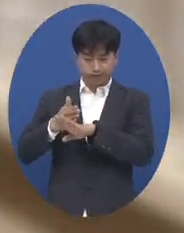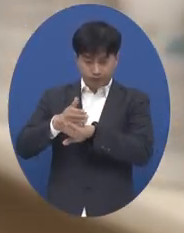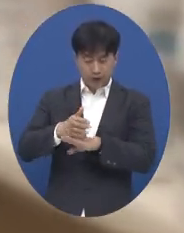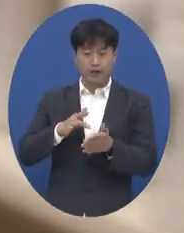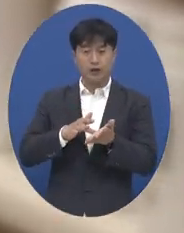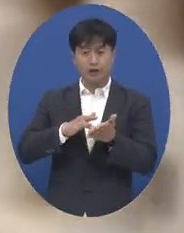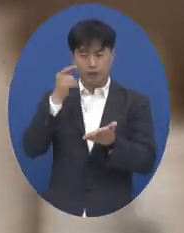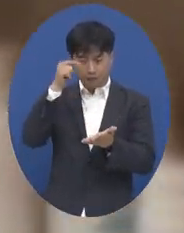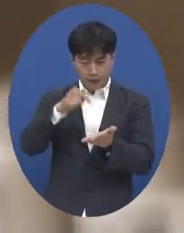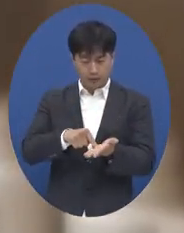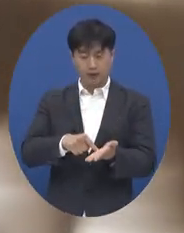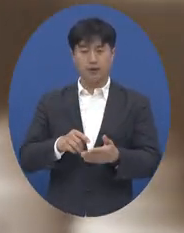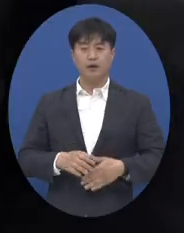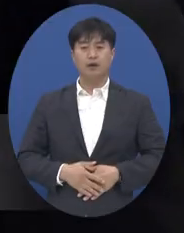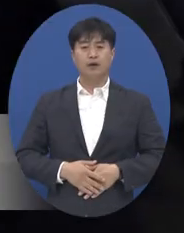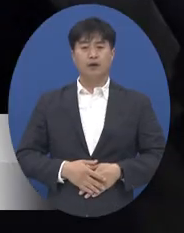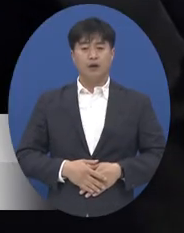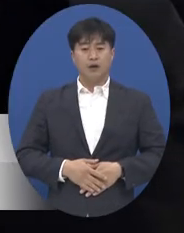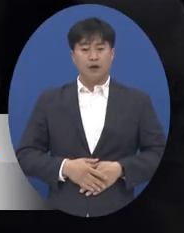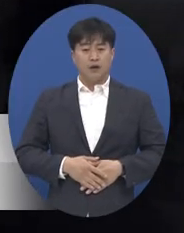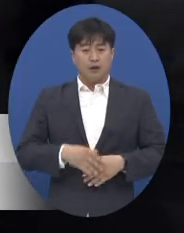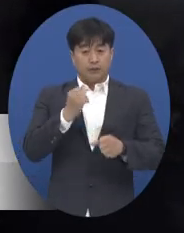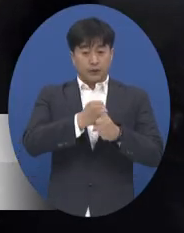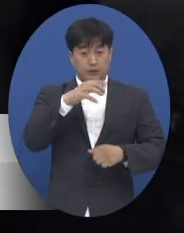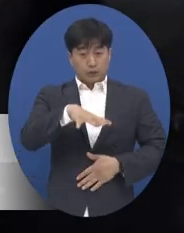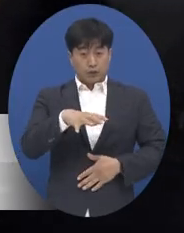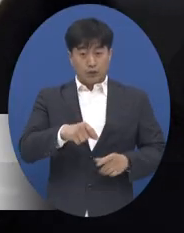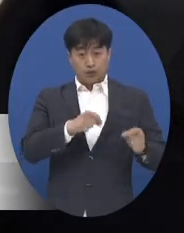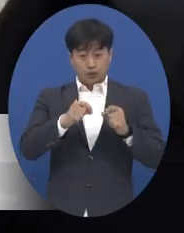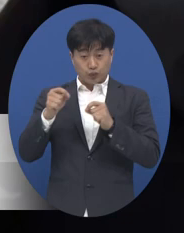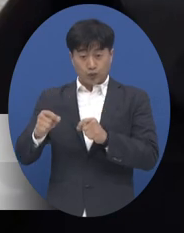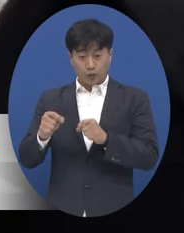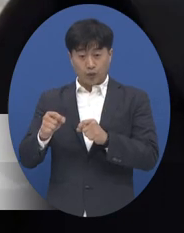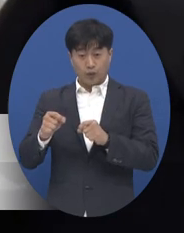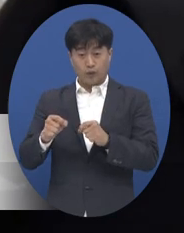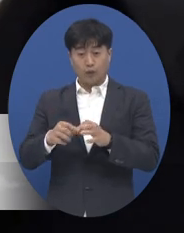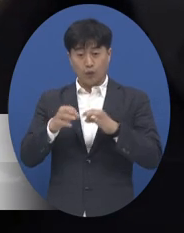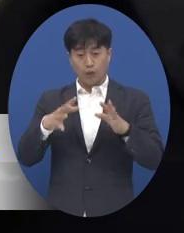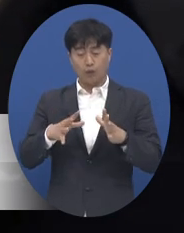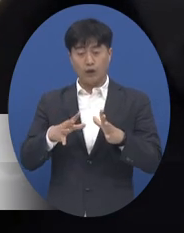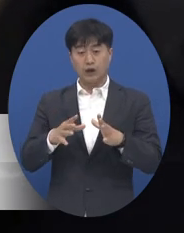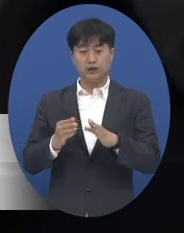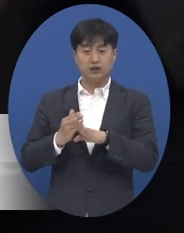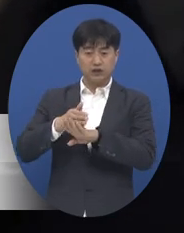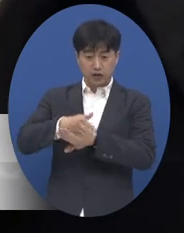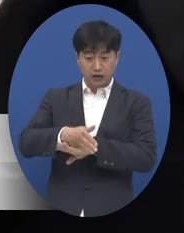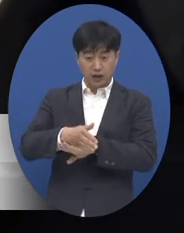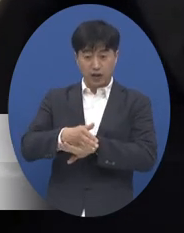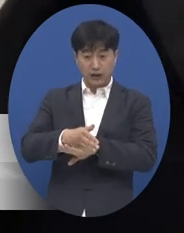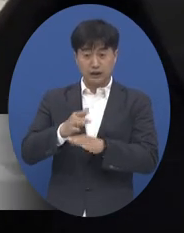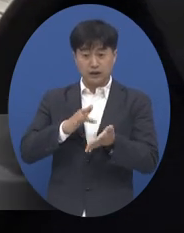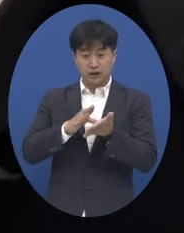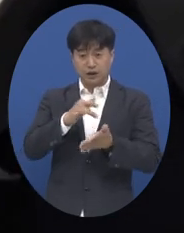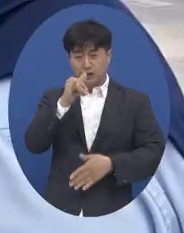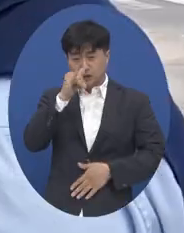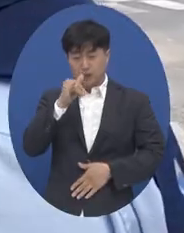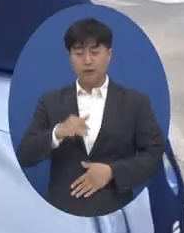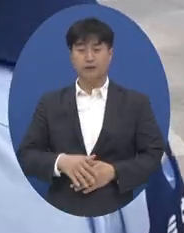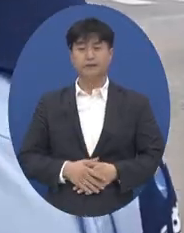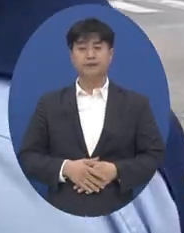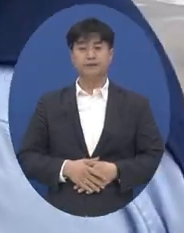지난 약도 발견됩니다. 여기 조제실에 이제 유효기간이 지난 시메티딘 정제산 주기양 7연제가